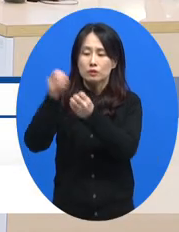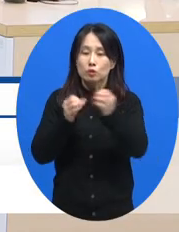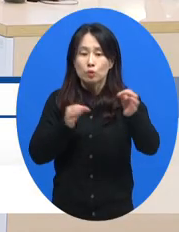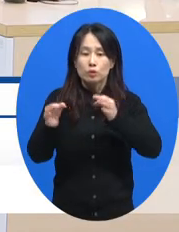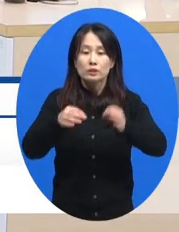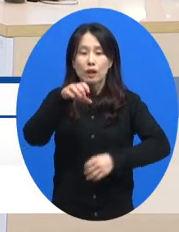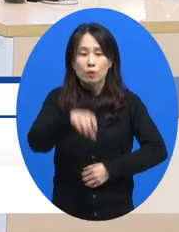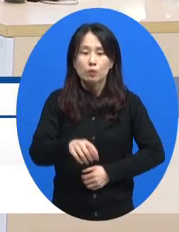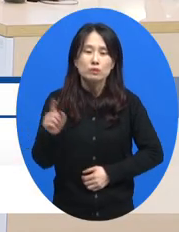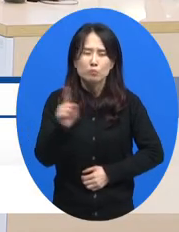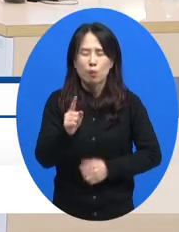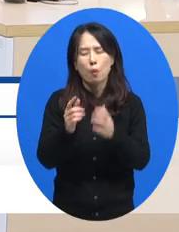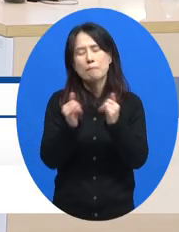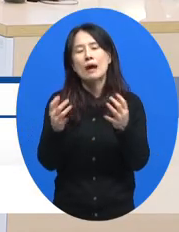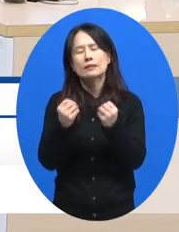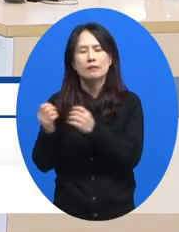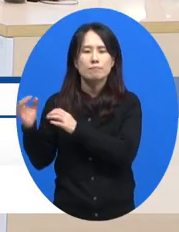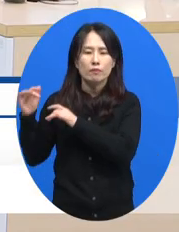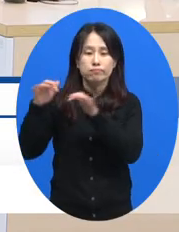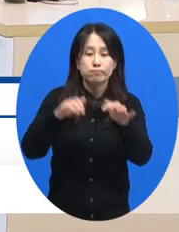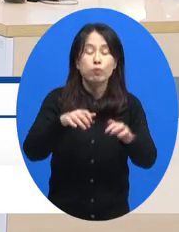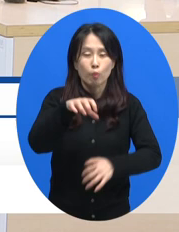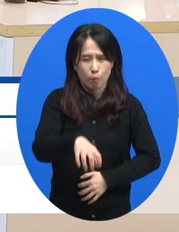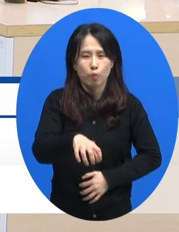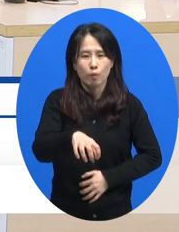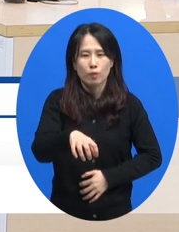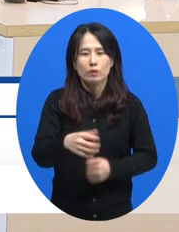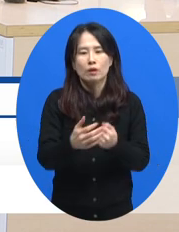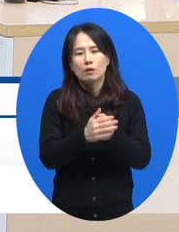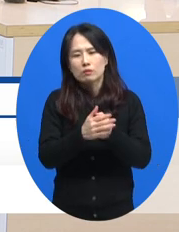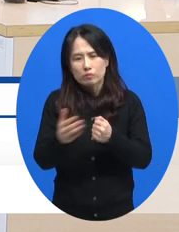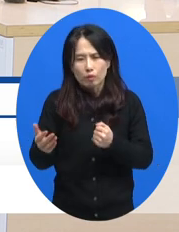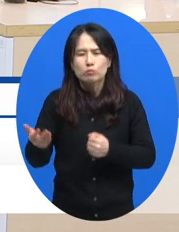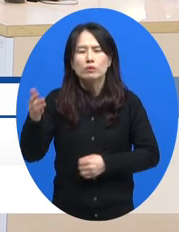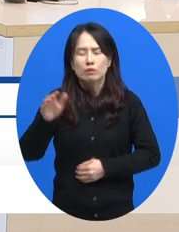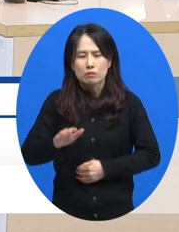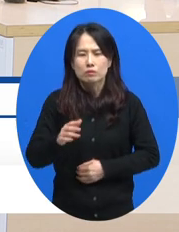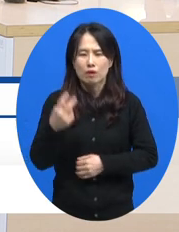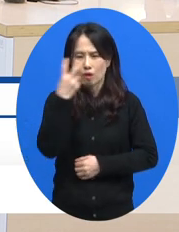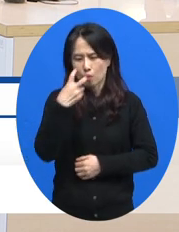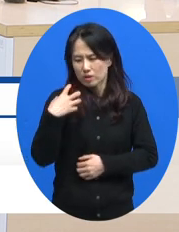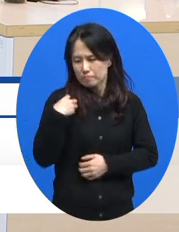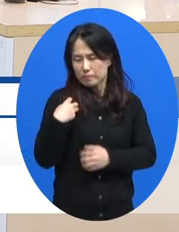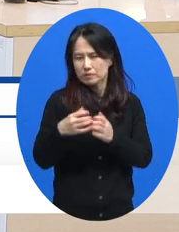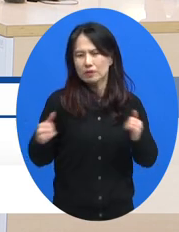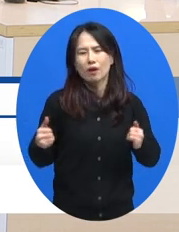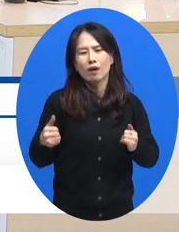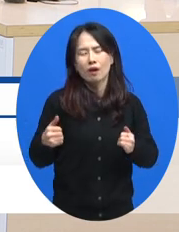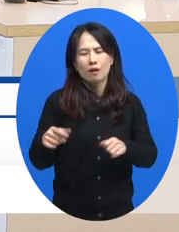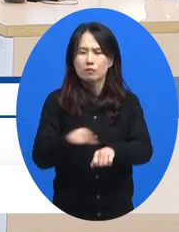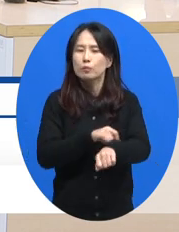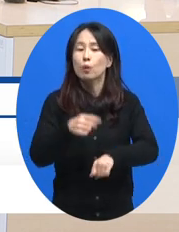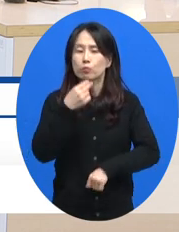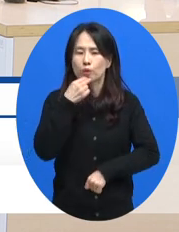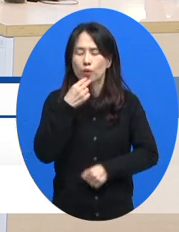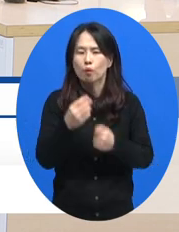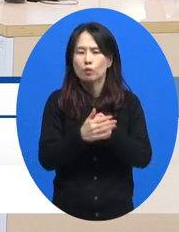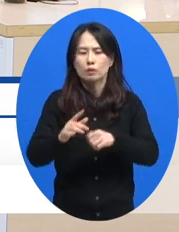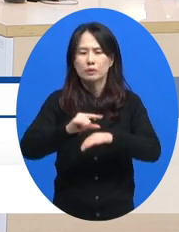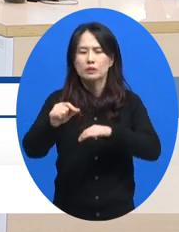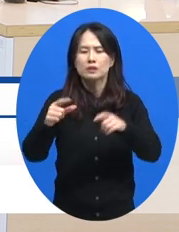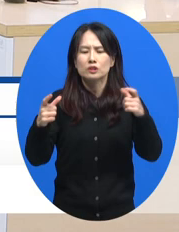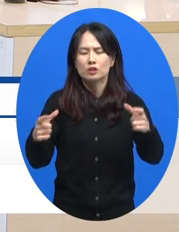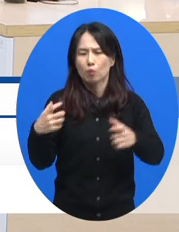많은 사람들이 찾고 있는 곳인데 이제 관리 주체가 모호하고 해당 지자체에서 자칫 소홀할 수 있는